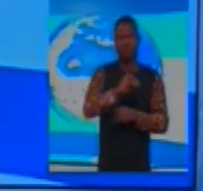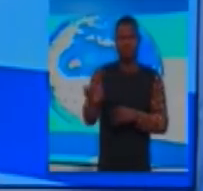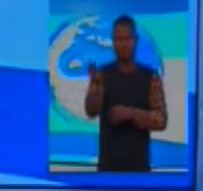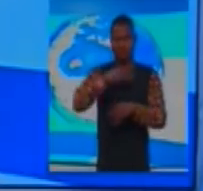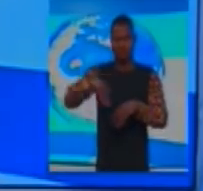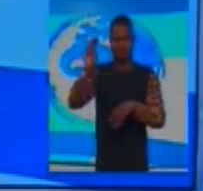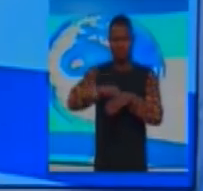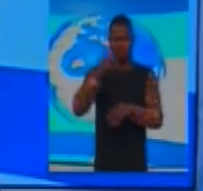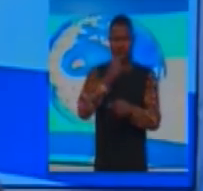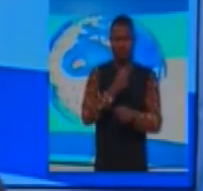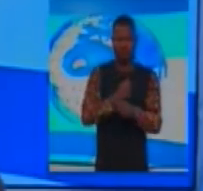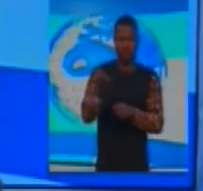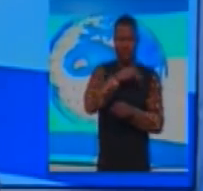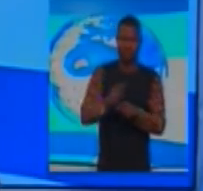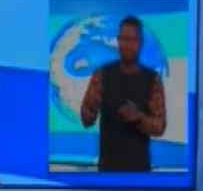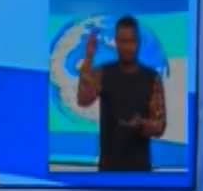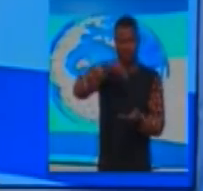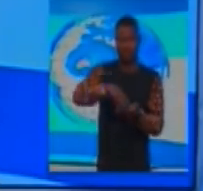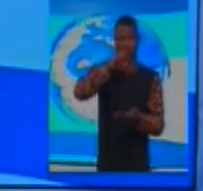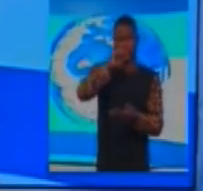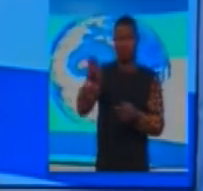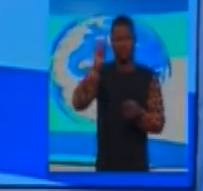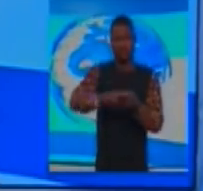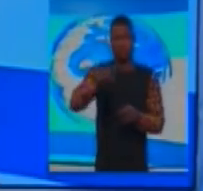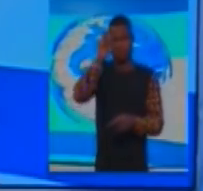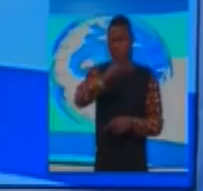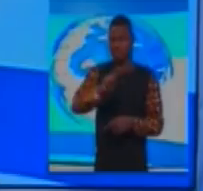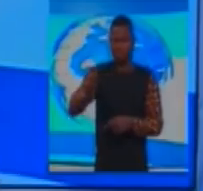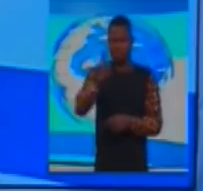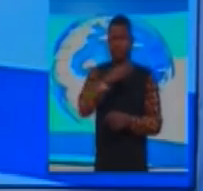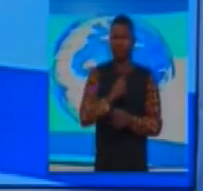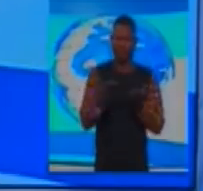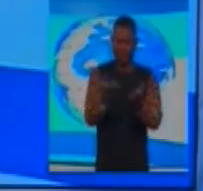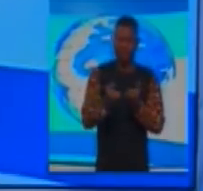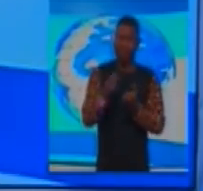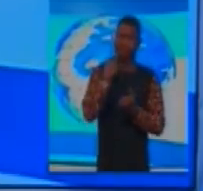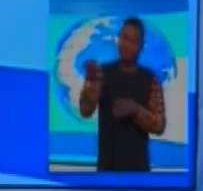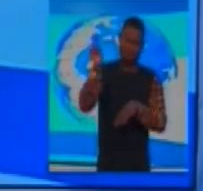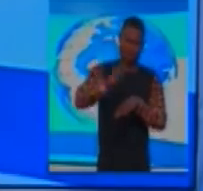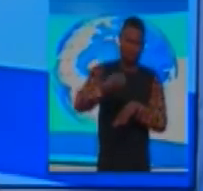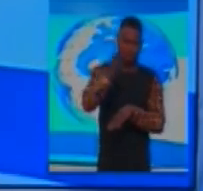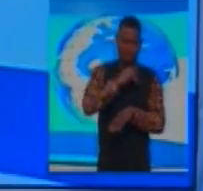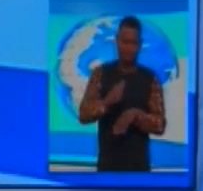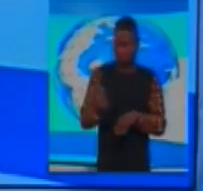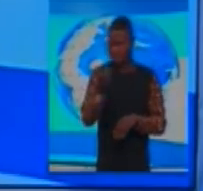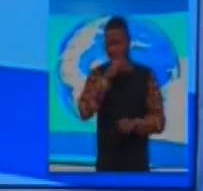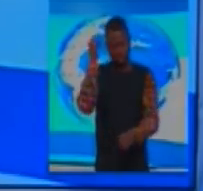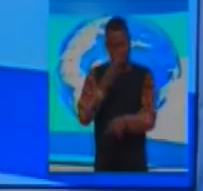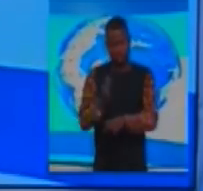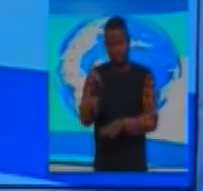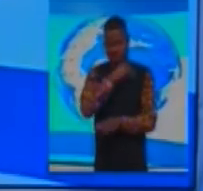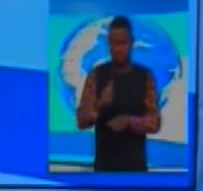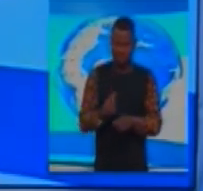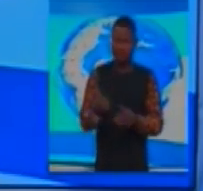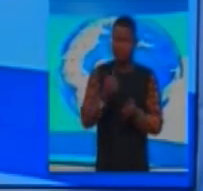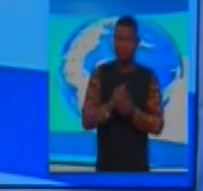mise en œuvre s'étend sur la période 2020 à 2022. L'ambition est de mettre à la disposition des producteurs des semences et des